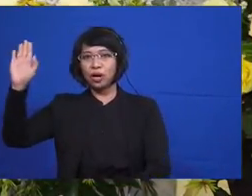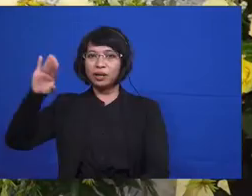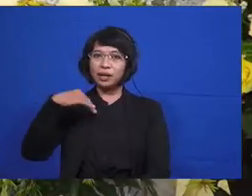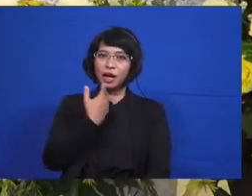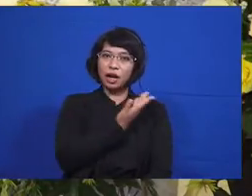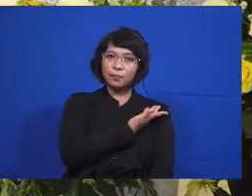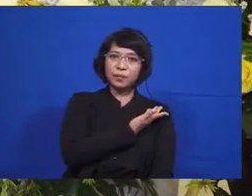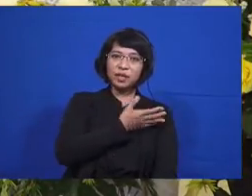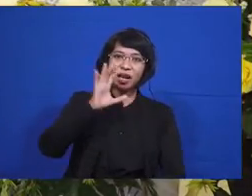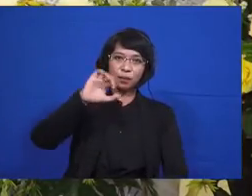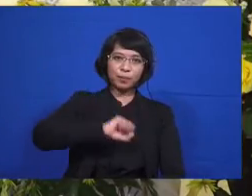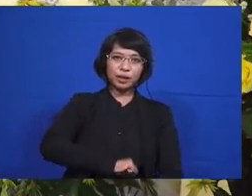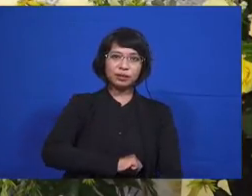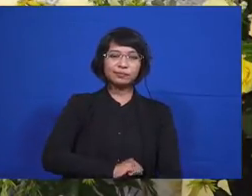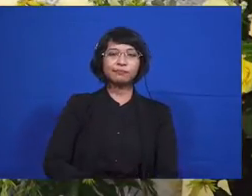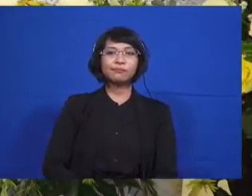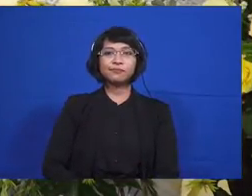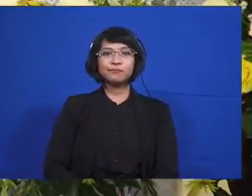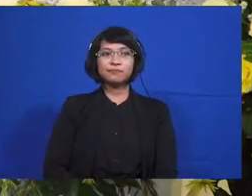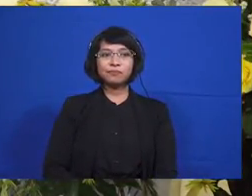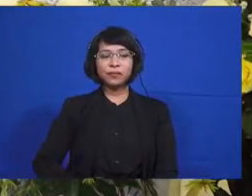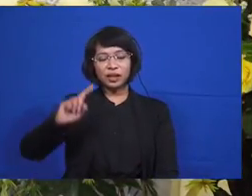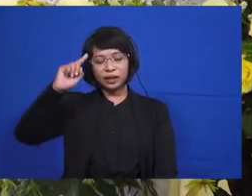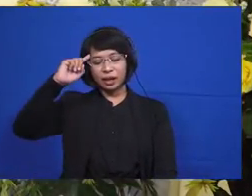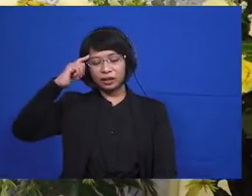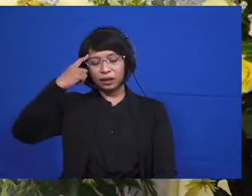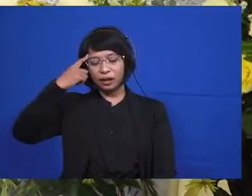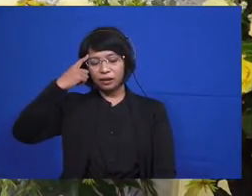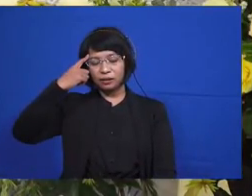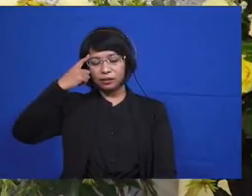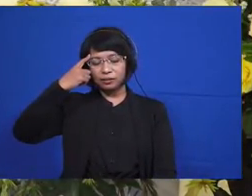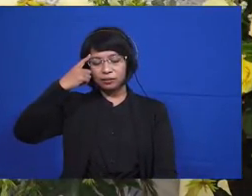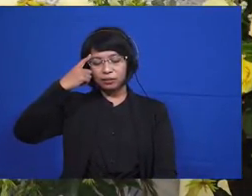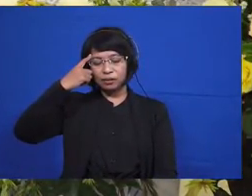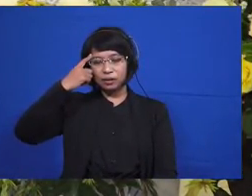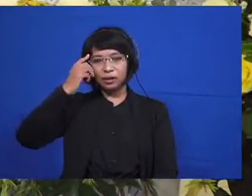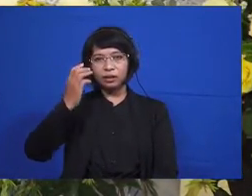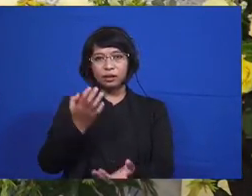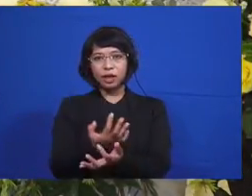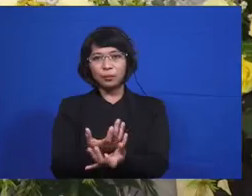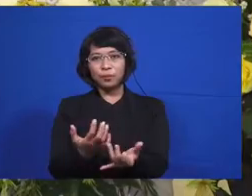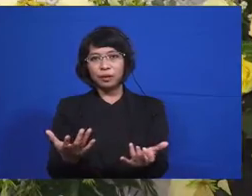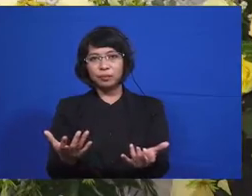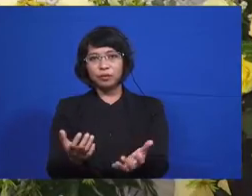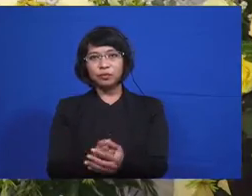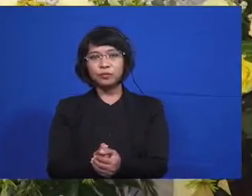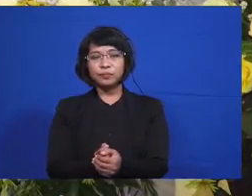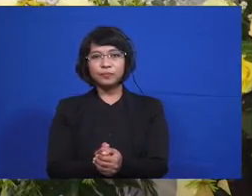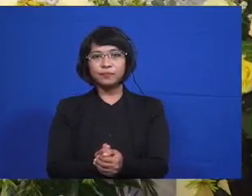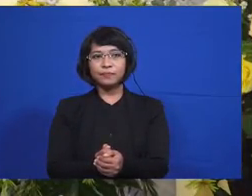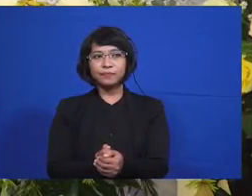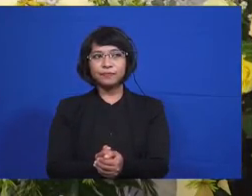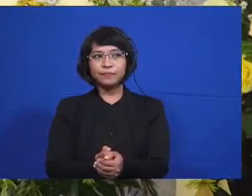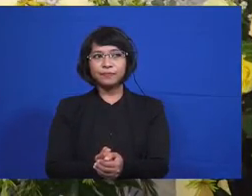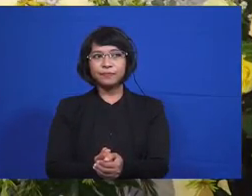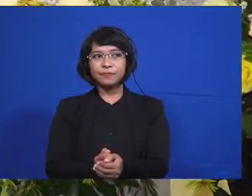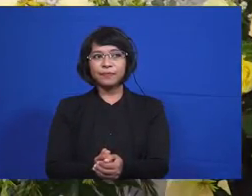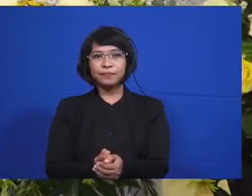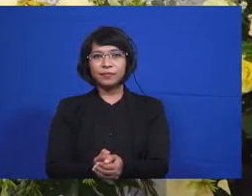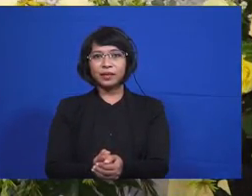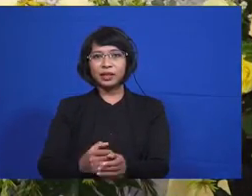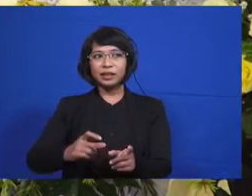kami. Amin. Ingatlah juga Tuhan akan hamba-hambamu secara khusus